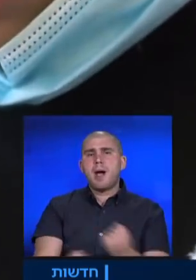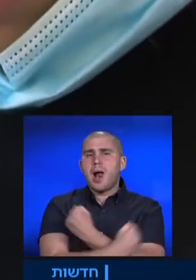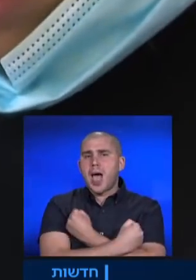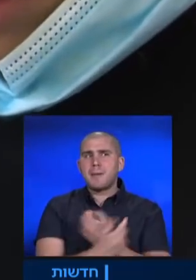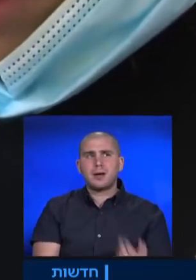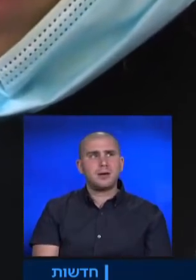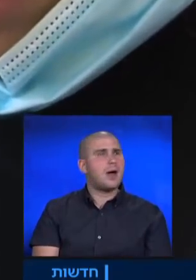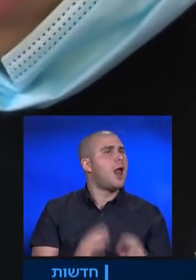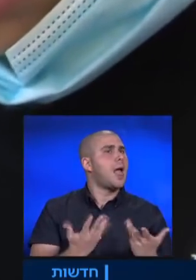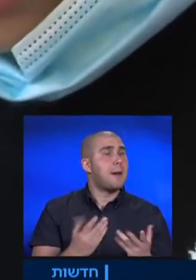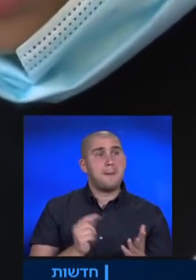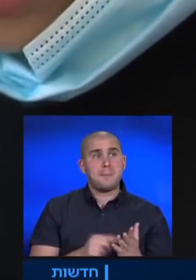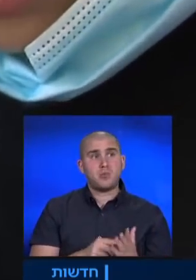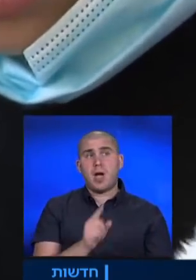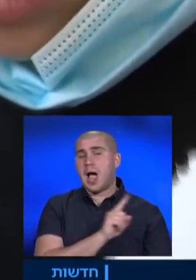בגלל